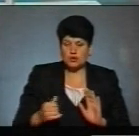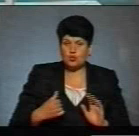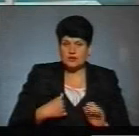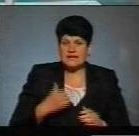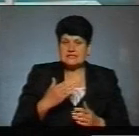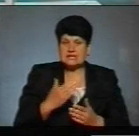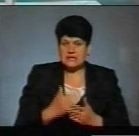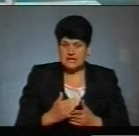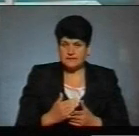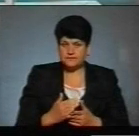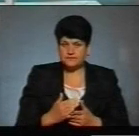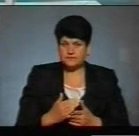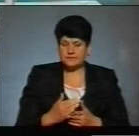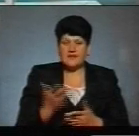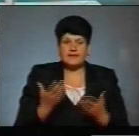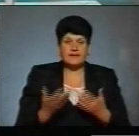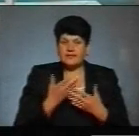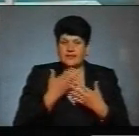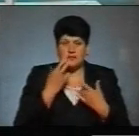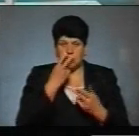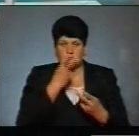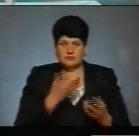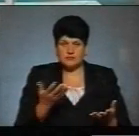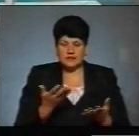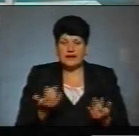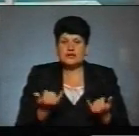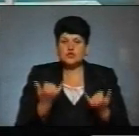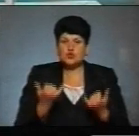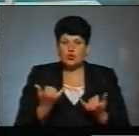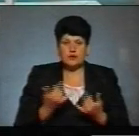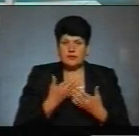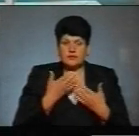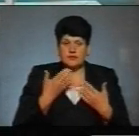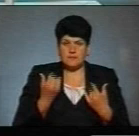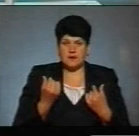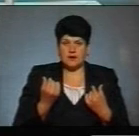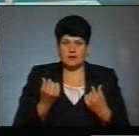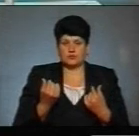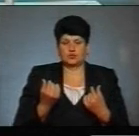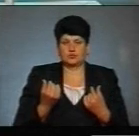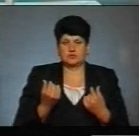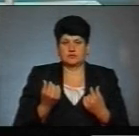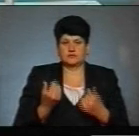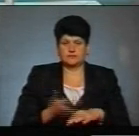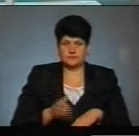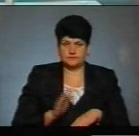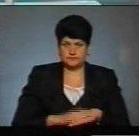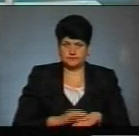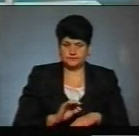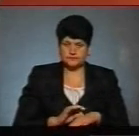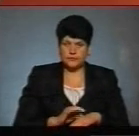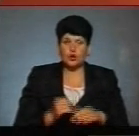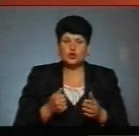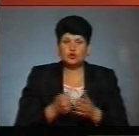скажімо так, які не мають симптомів, які сьогодні не мають такого бурхливого перебігу. До